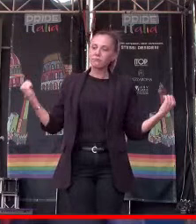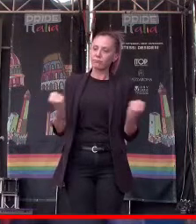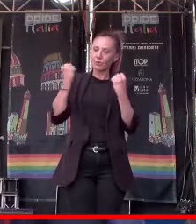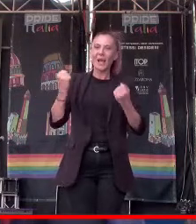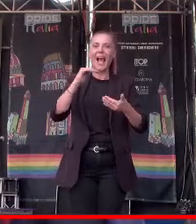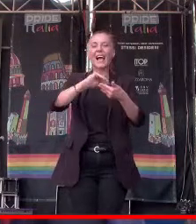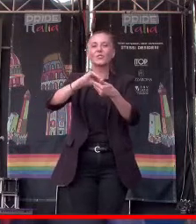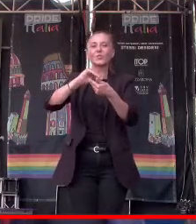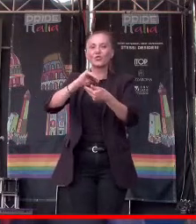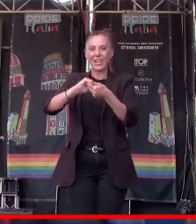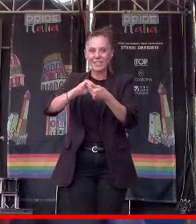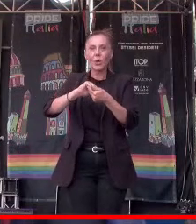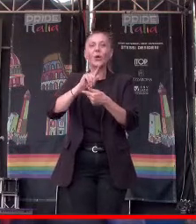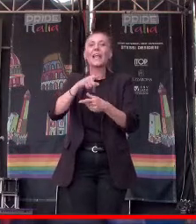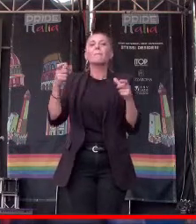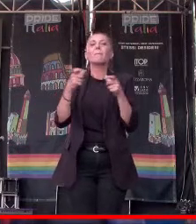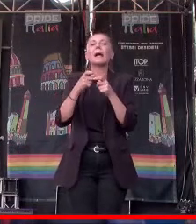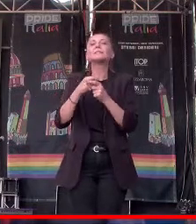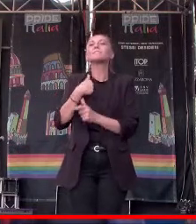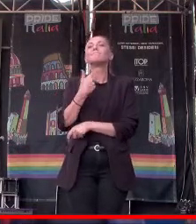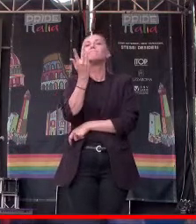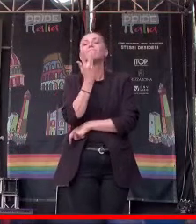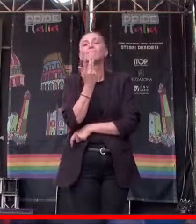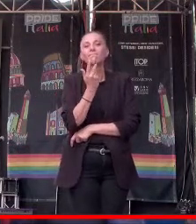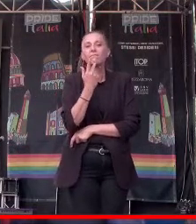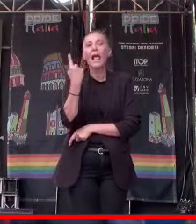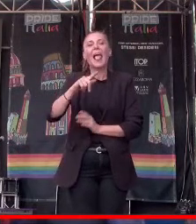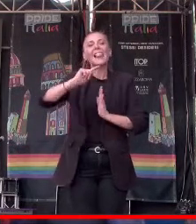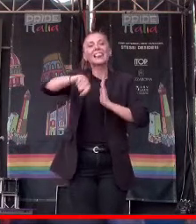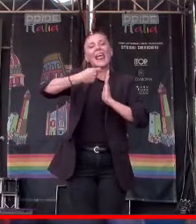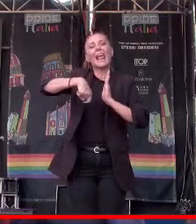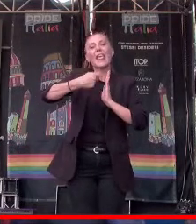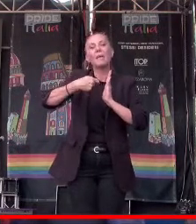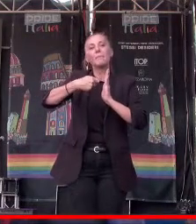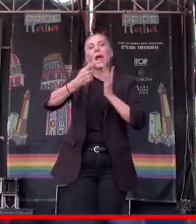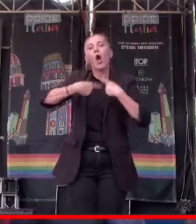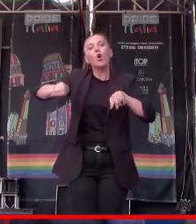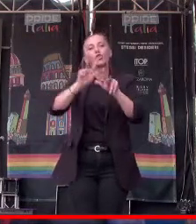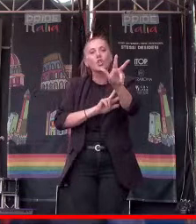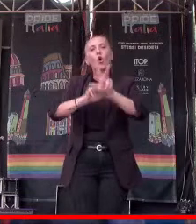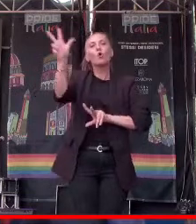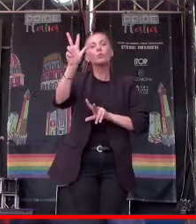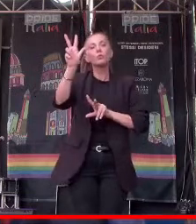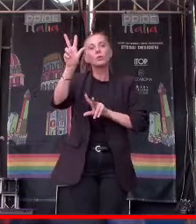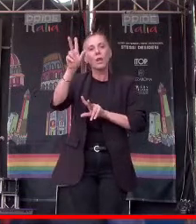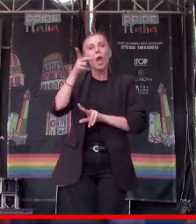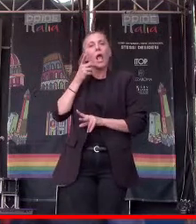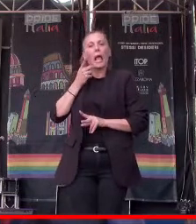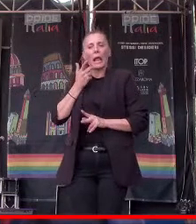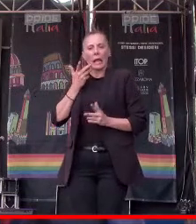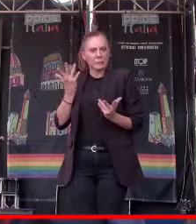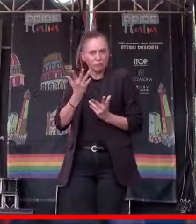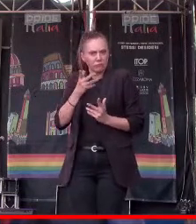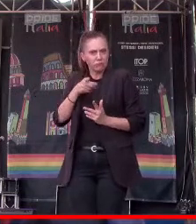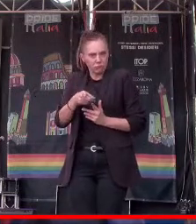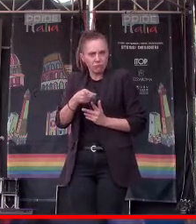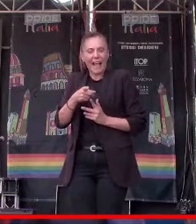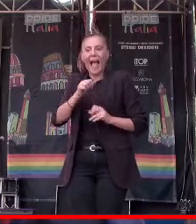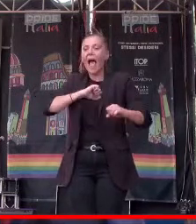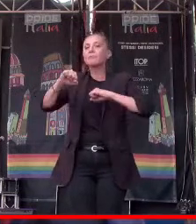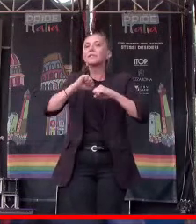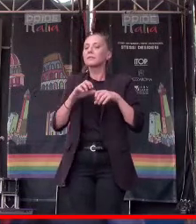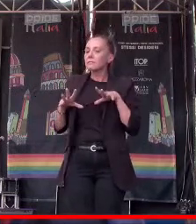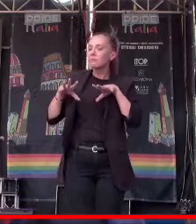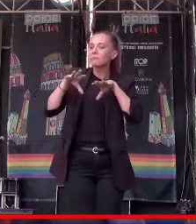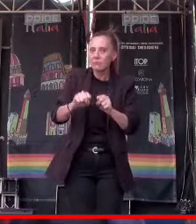un'associazione locale, Il Paese Che Vorrei, una delibera in consiglio comunale che impegnava l'amministrazione a redigere i